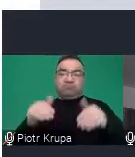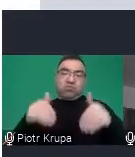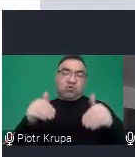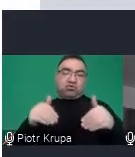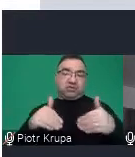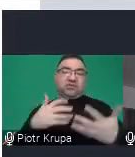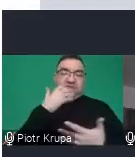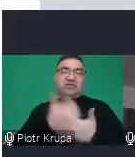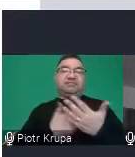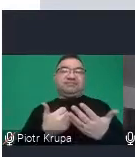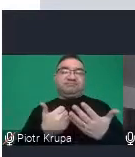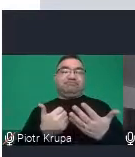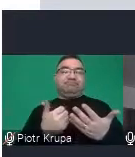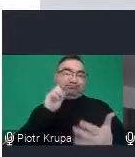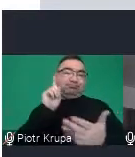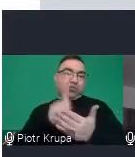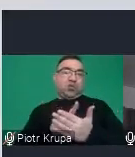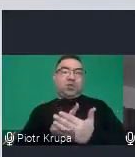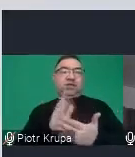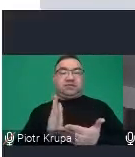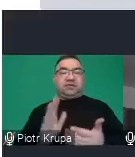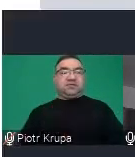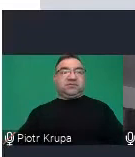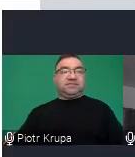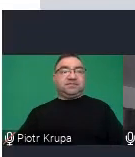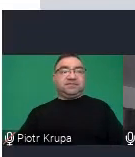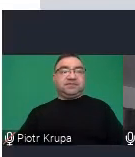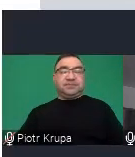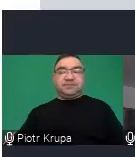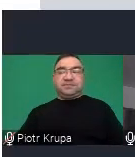możliwość znaleźć w nich zastosowanie.